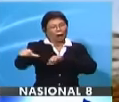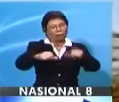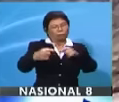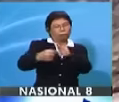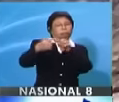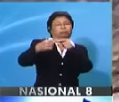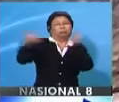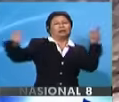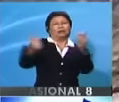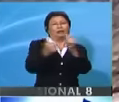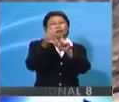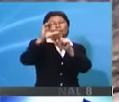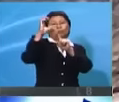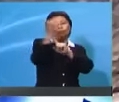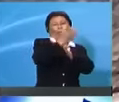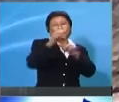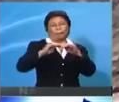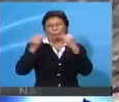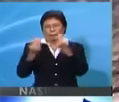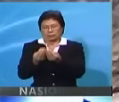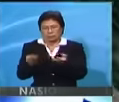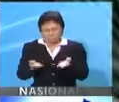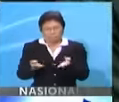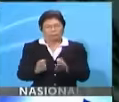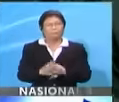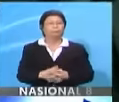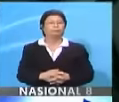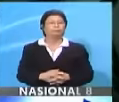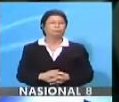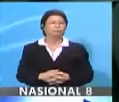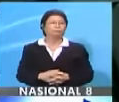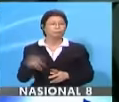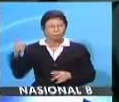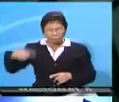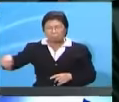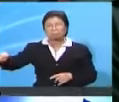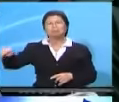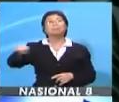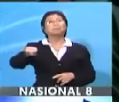bertentangan dengan budaya masyarakat setempat. Mereka ini